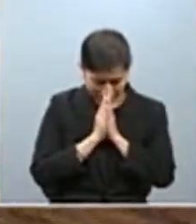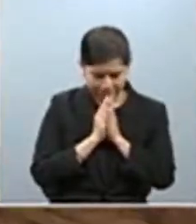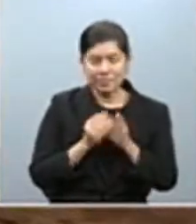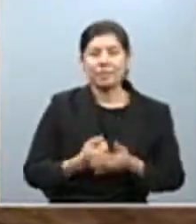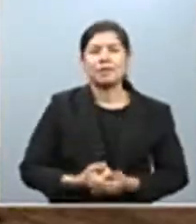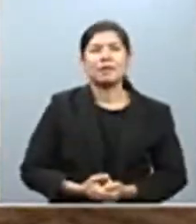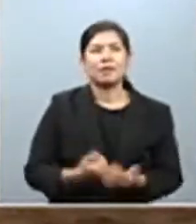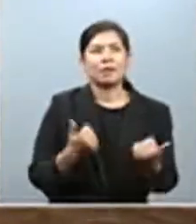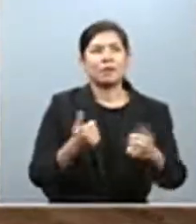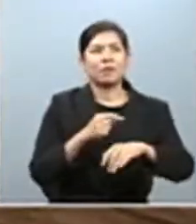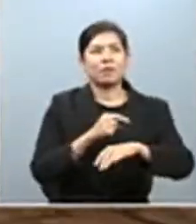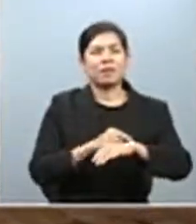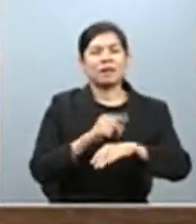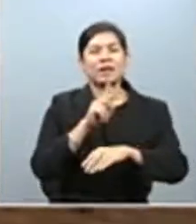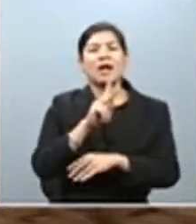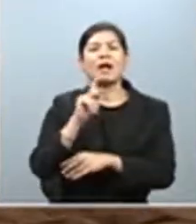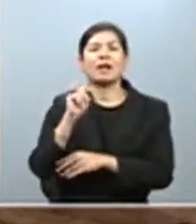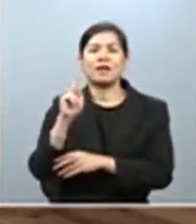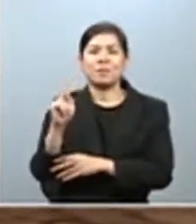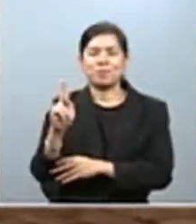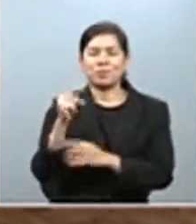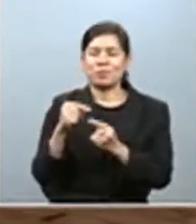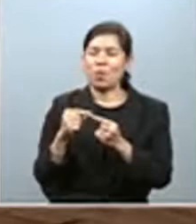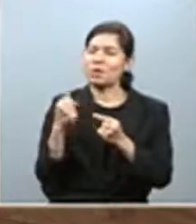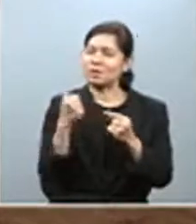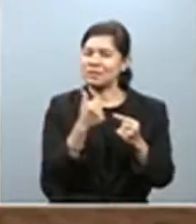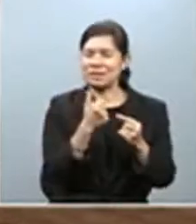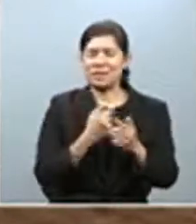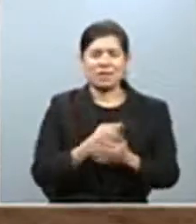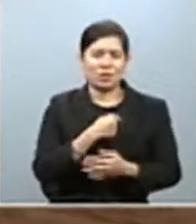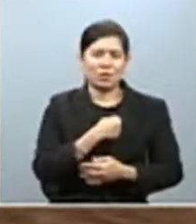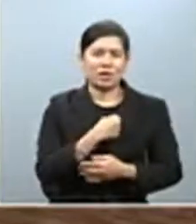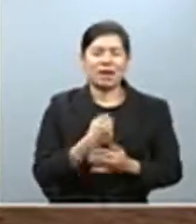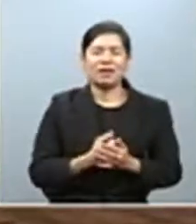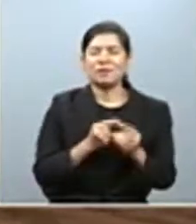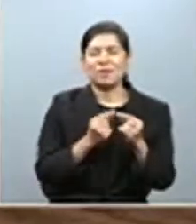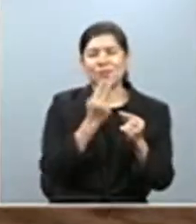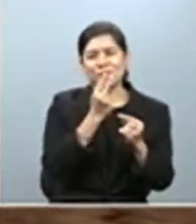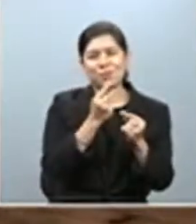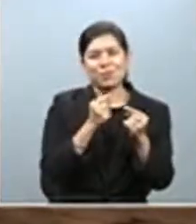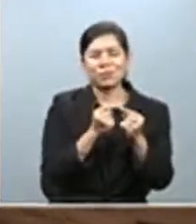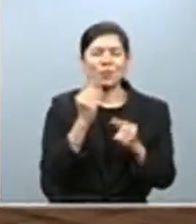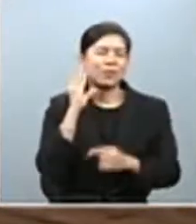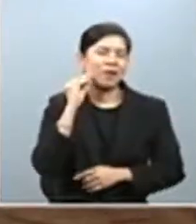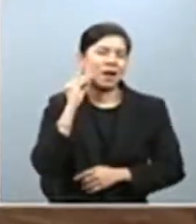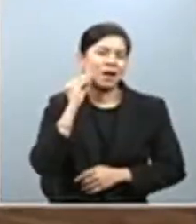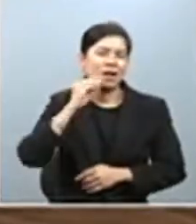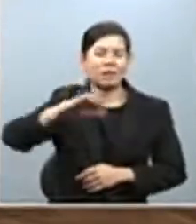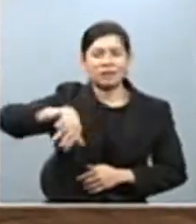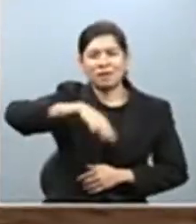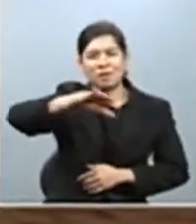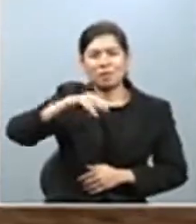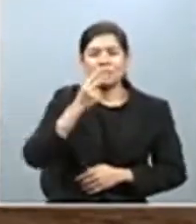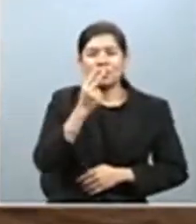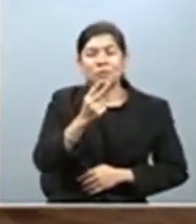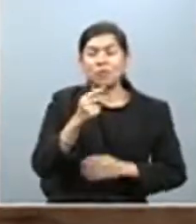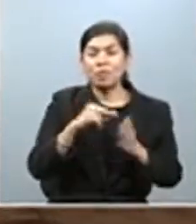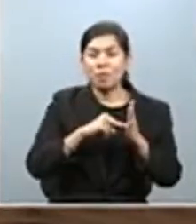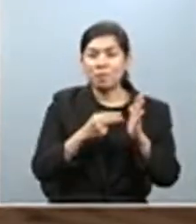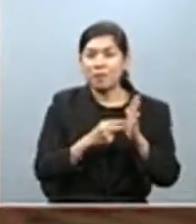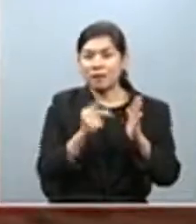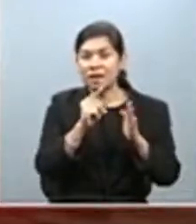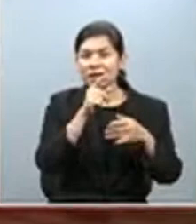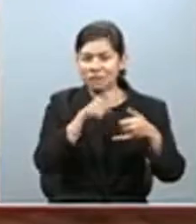ีค่ะได้เวลาเก็บตกดีดีต่อใจอะไรอะไรก็น่ารักกับโอ๊คนิติน่าราชนิยมอะไรอะไรในที่นี้รวมพิธีก